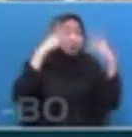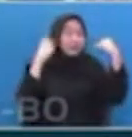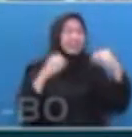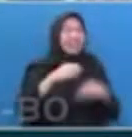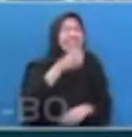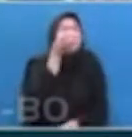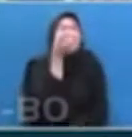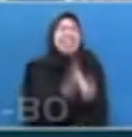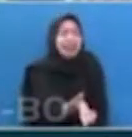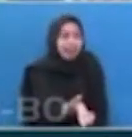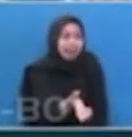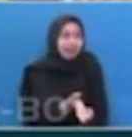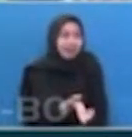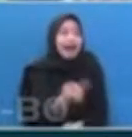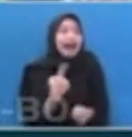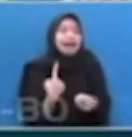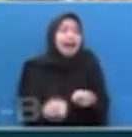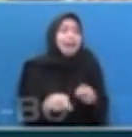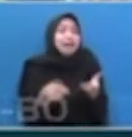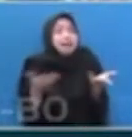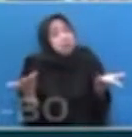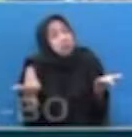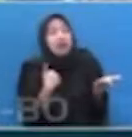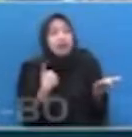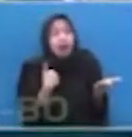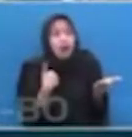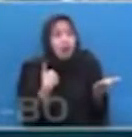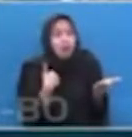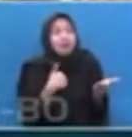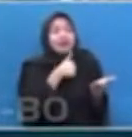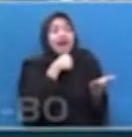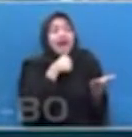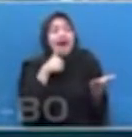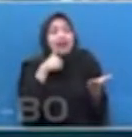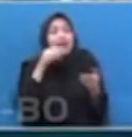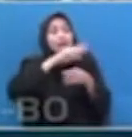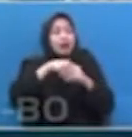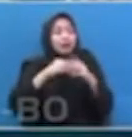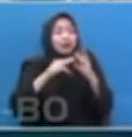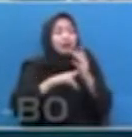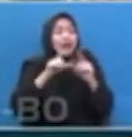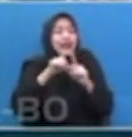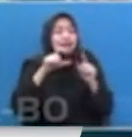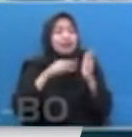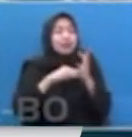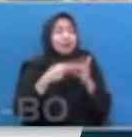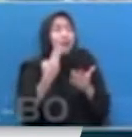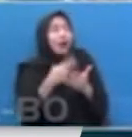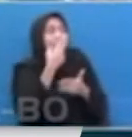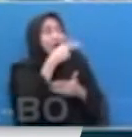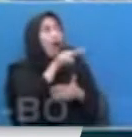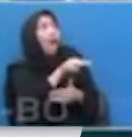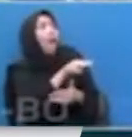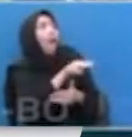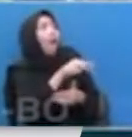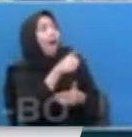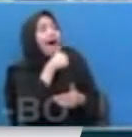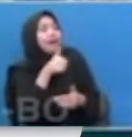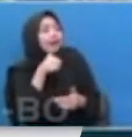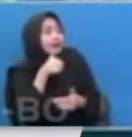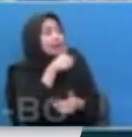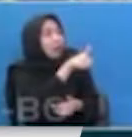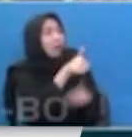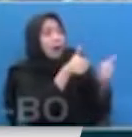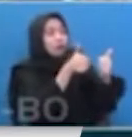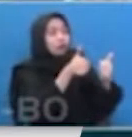tugas besar Nasdem dalam mendeklarasikan Anies Baswedan sebagai capres. Pertama, mencari partai lain yang mau berkoalisi, sebab kursi